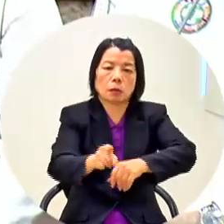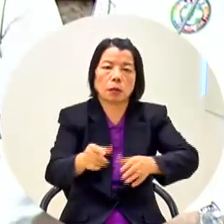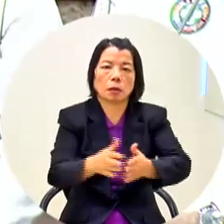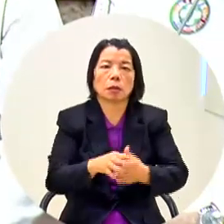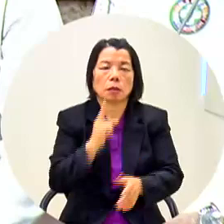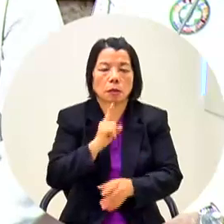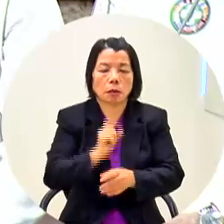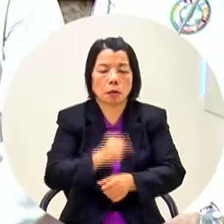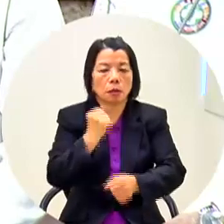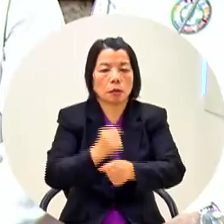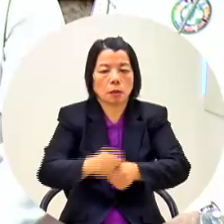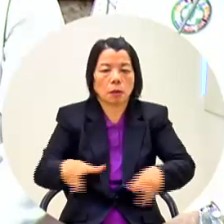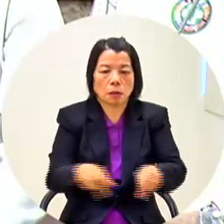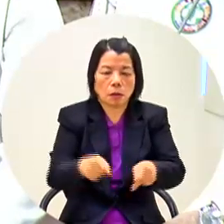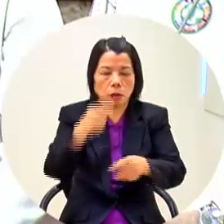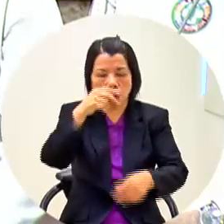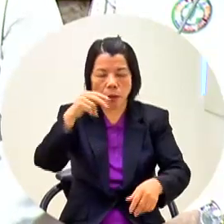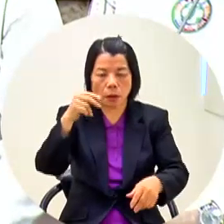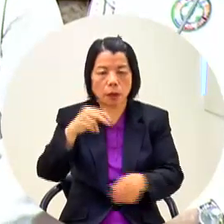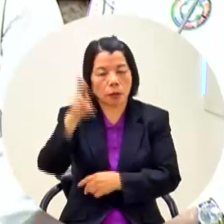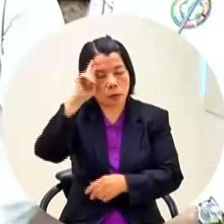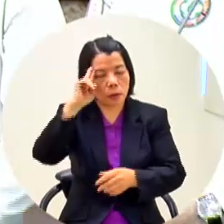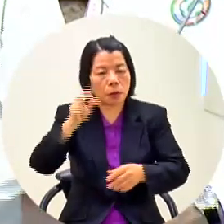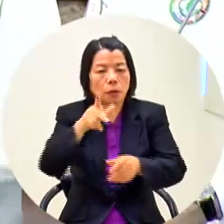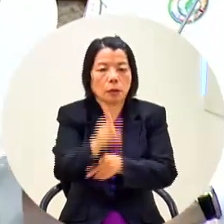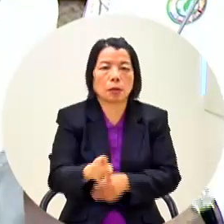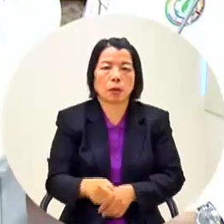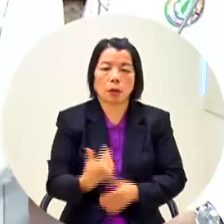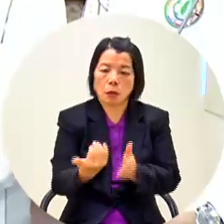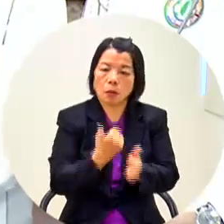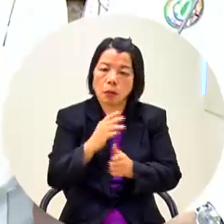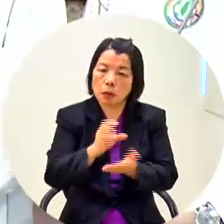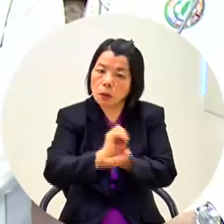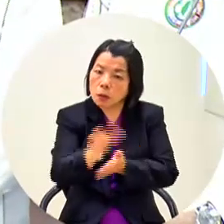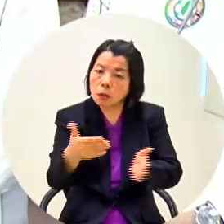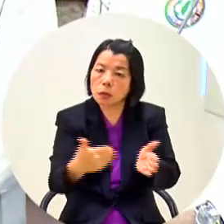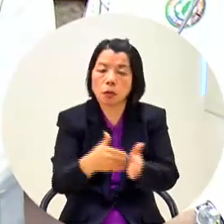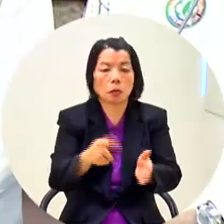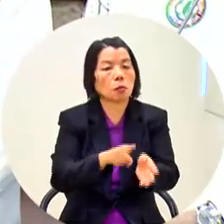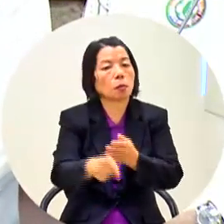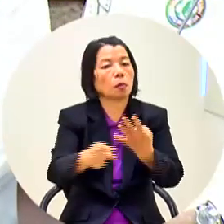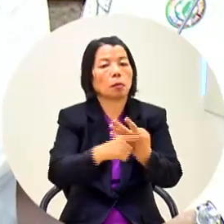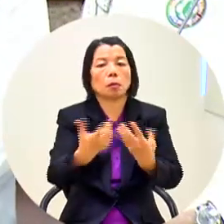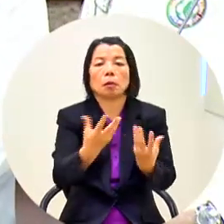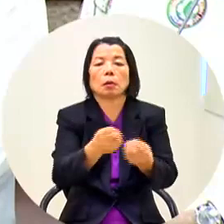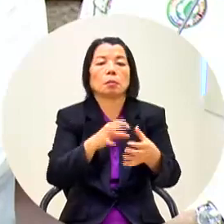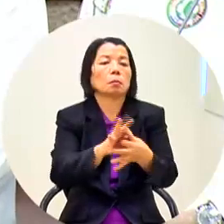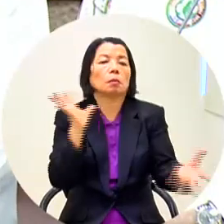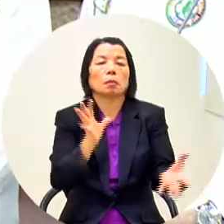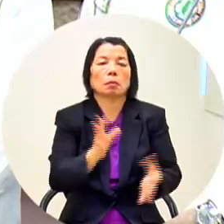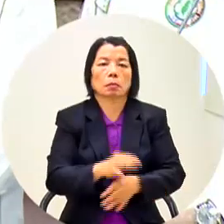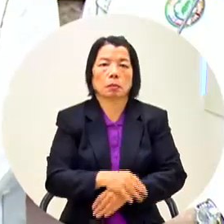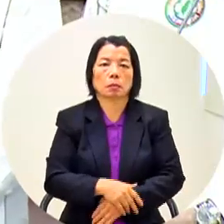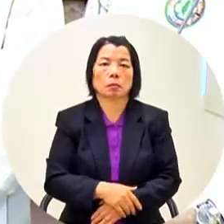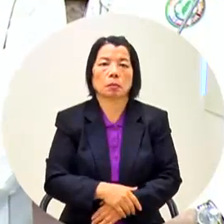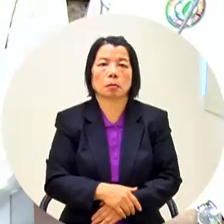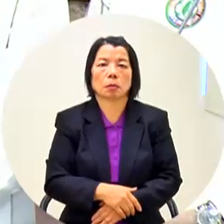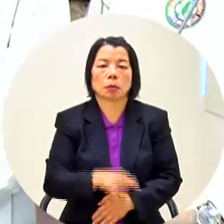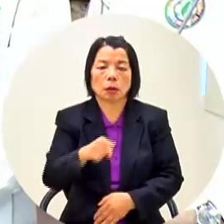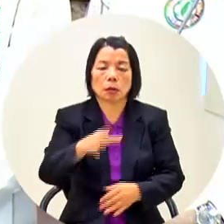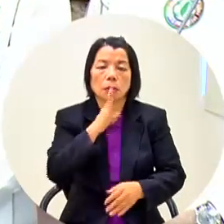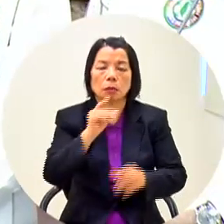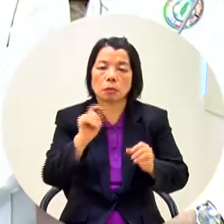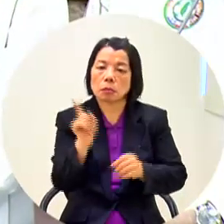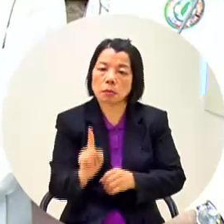师，是精神科，跟我刚刚所告诉你的专业相关人士一点变都没有。这个就